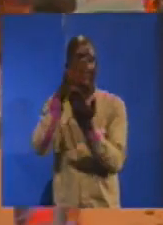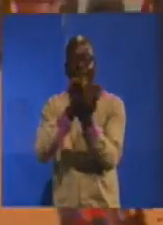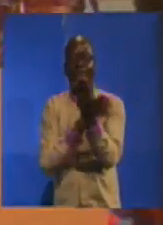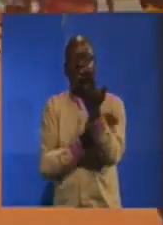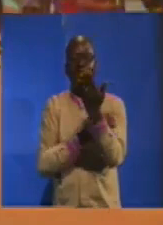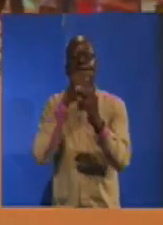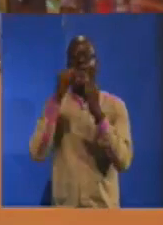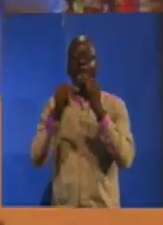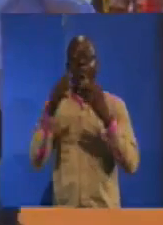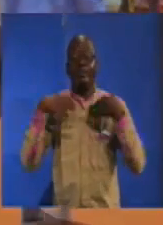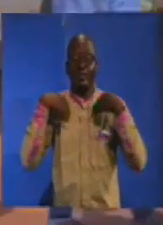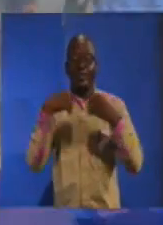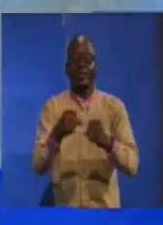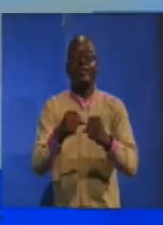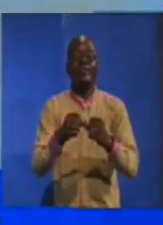niveau sanitaire.